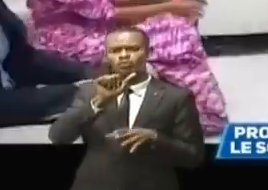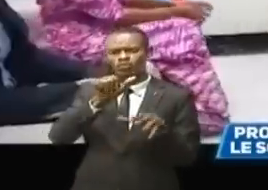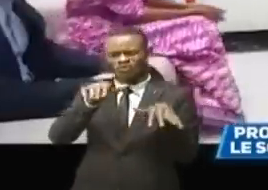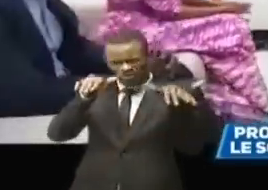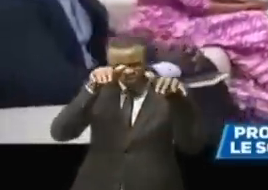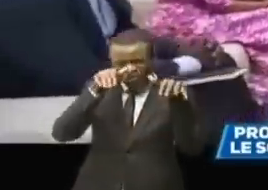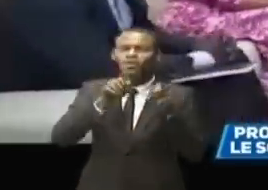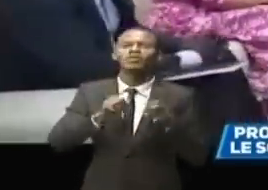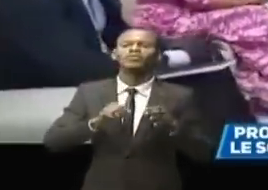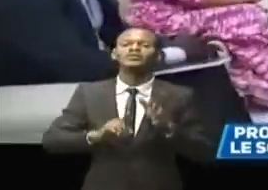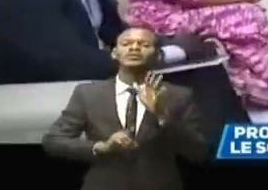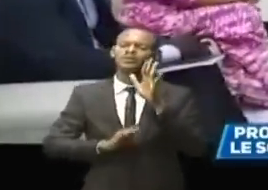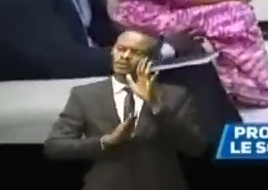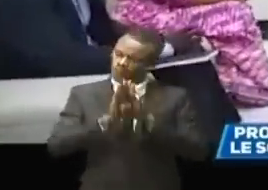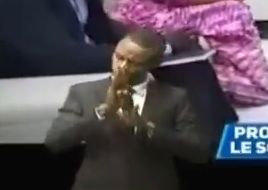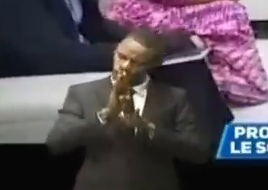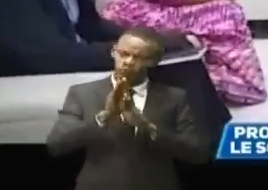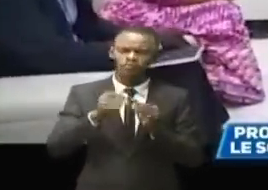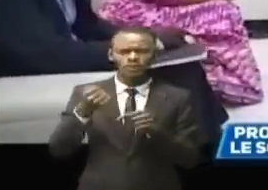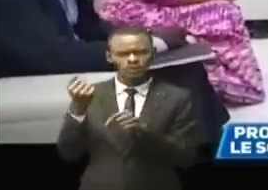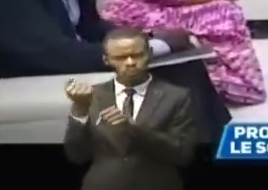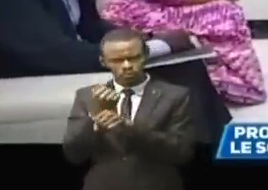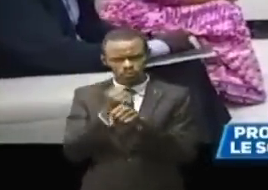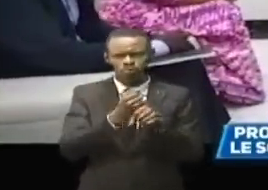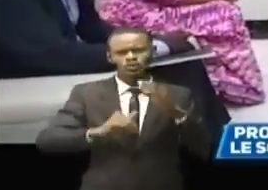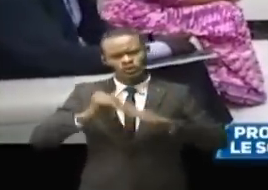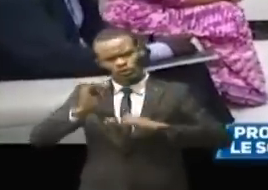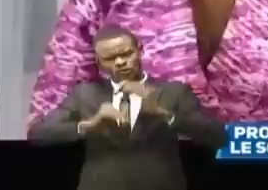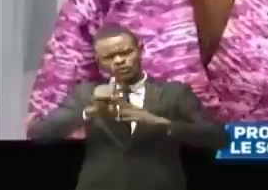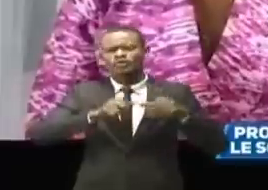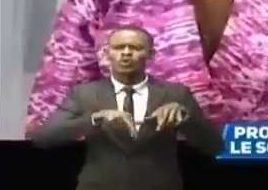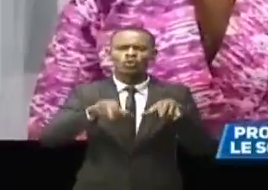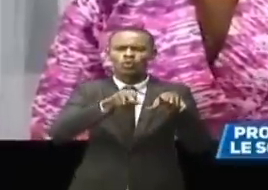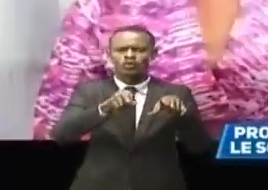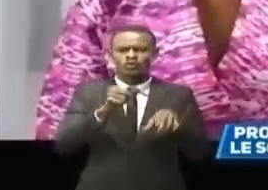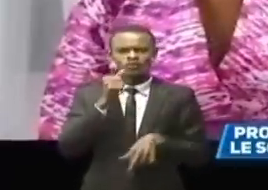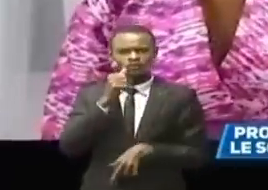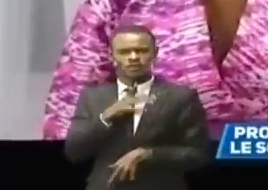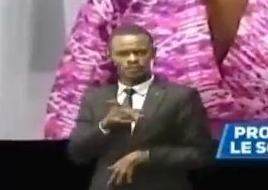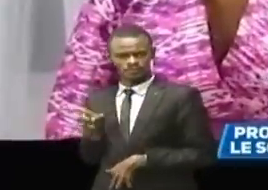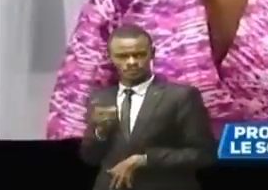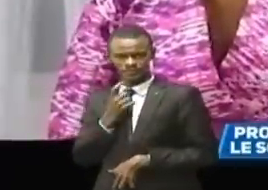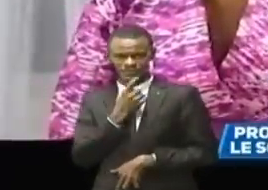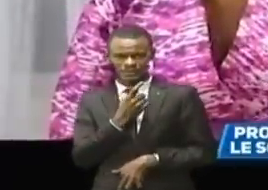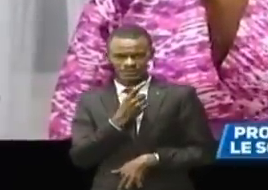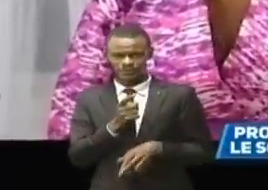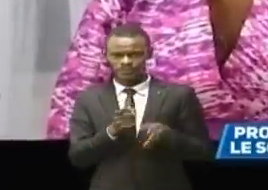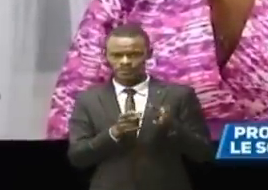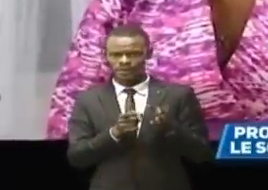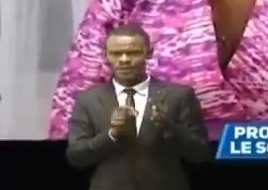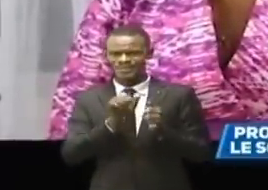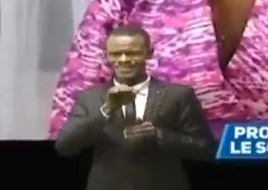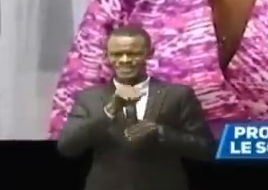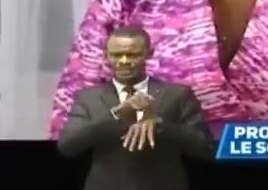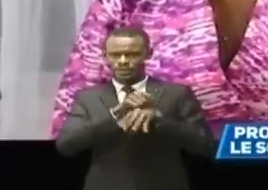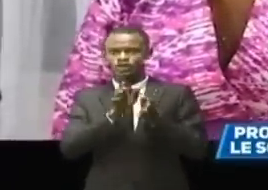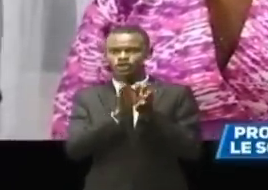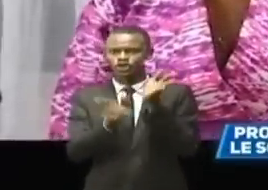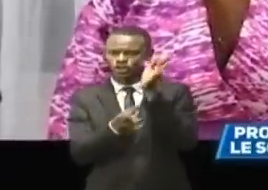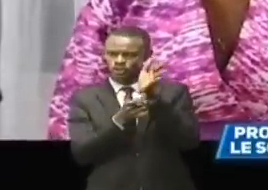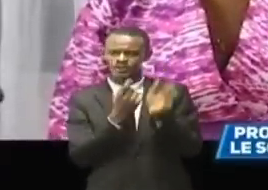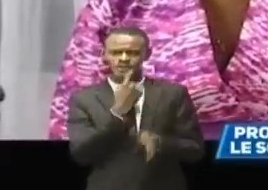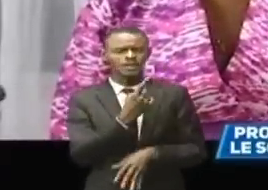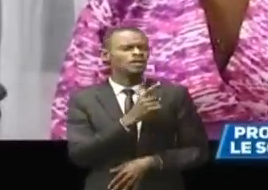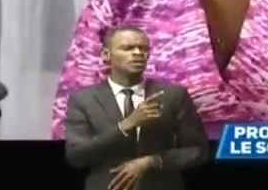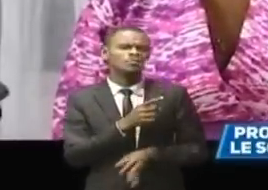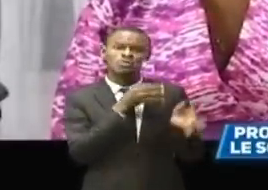Nous sommes venus parler au Premier ministre pour parler comment est-ce que l'agriculture, c'est difficile, c'est pas facile, mais nous y arrivons parce que nous avons eu notre